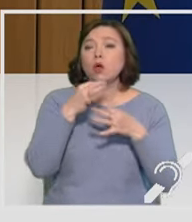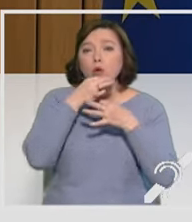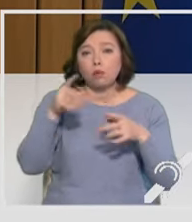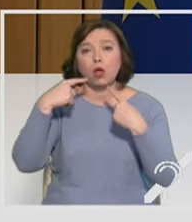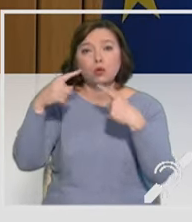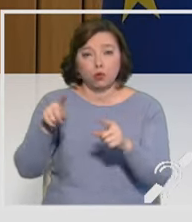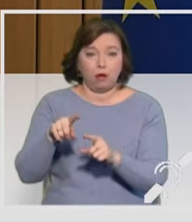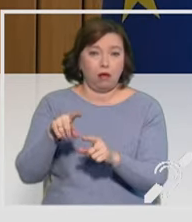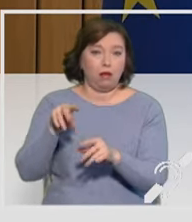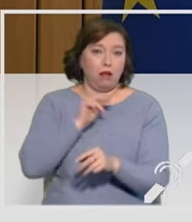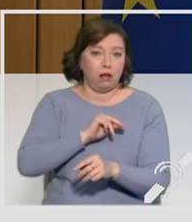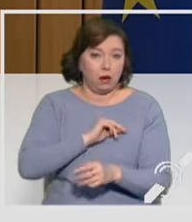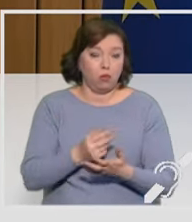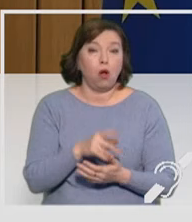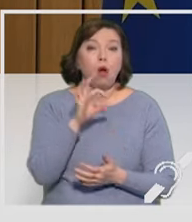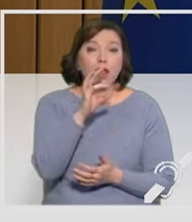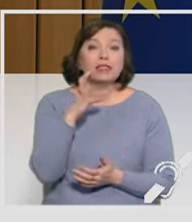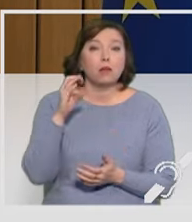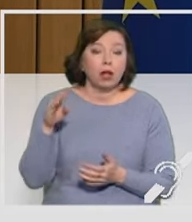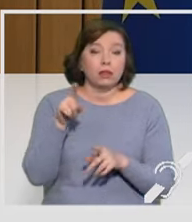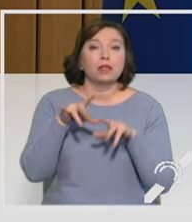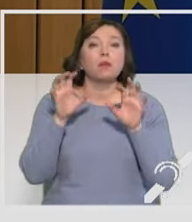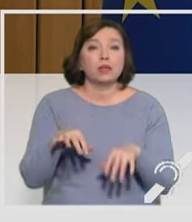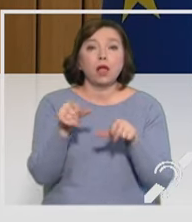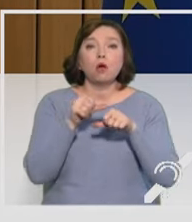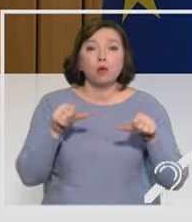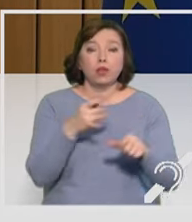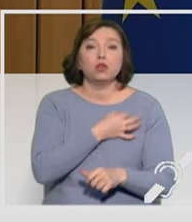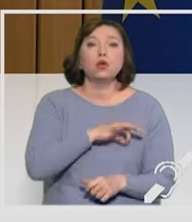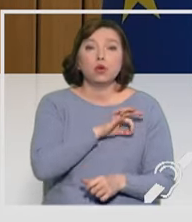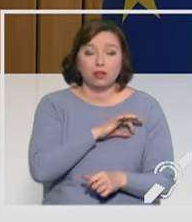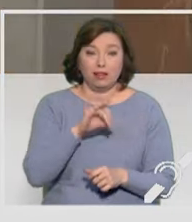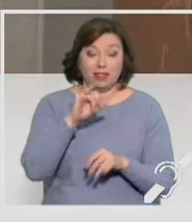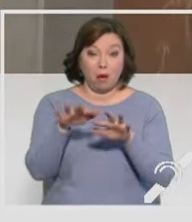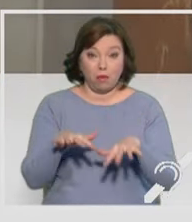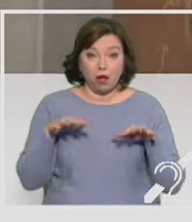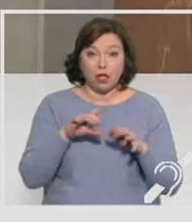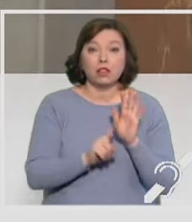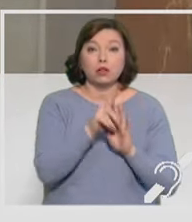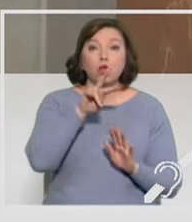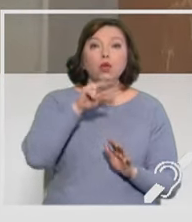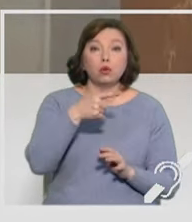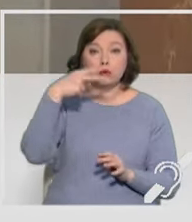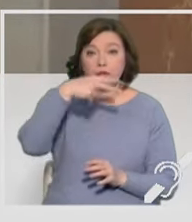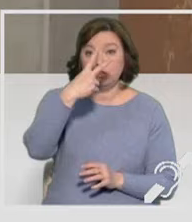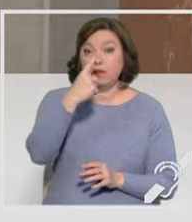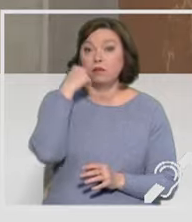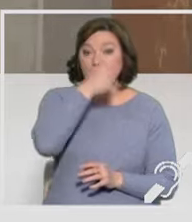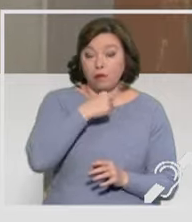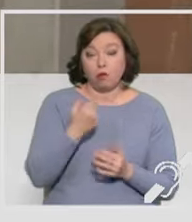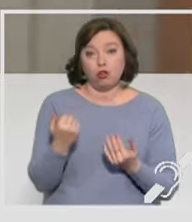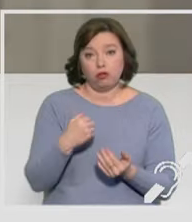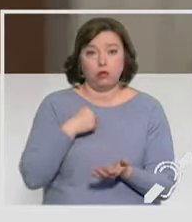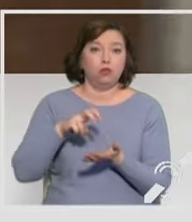alt format de activitate. Olesa Stamate este președintele Comisiei Juridice din Parlament din iulie 2021.